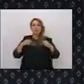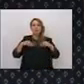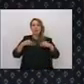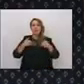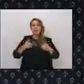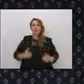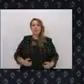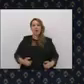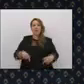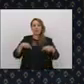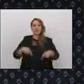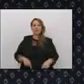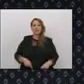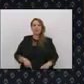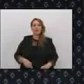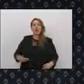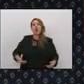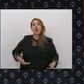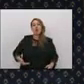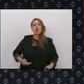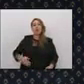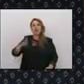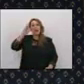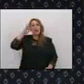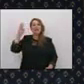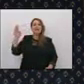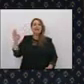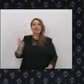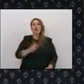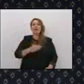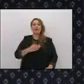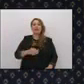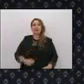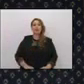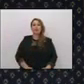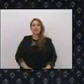زميلاتي زملائي، السلام عليكم ورحمة الله تعالى وبركاته.